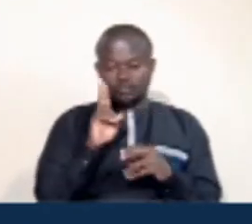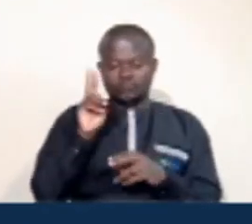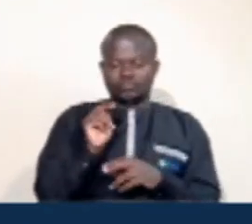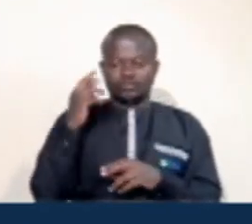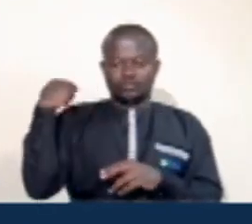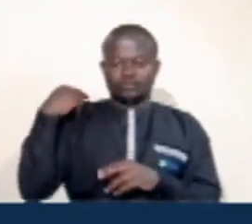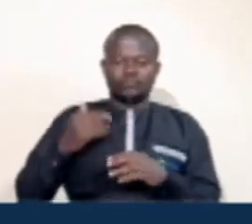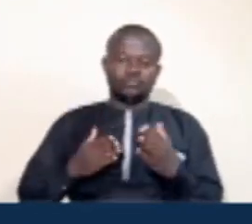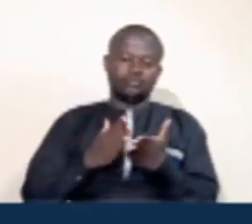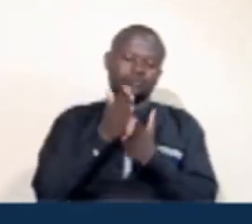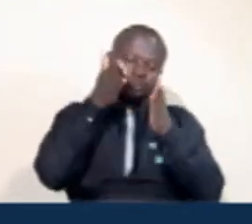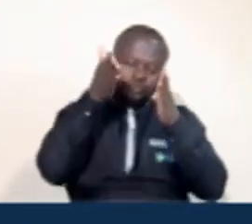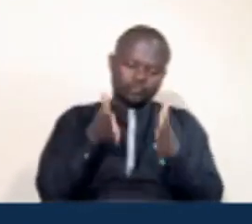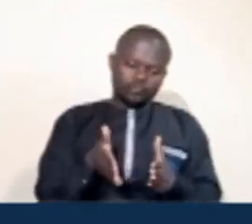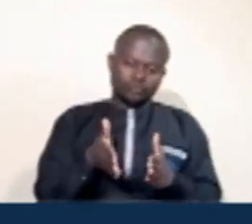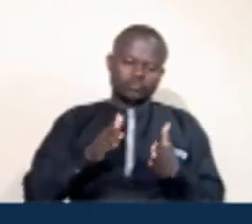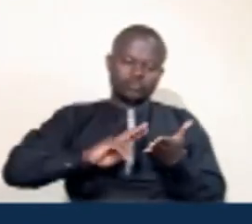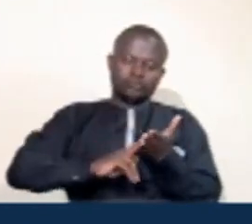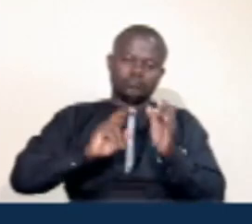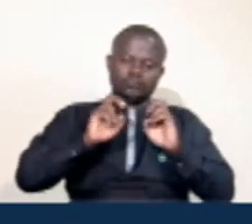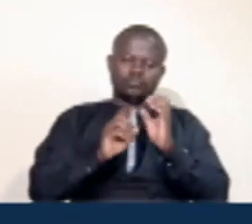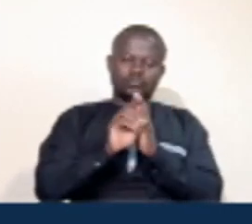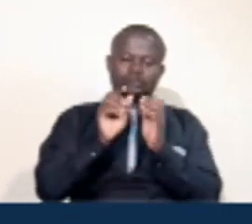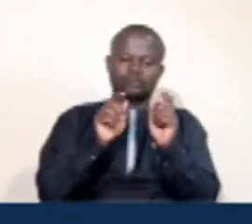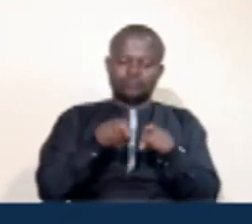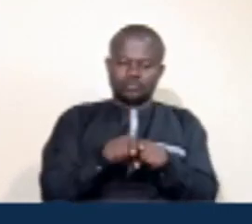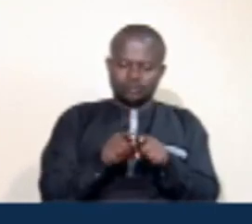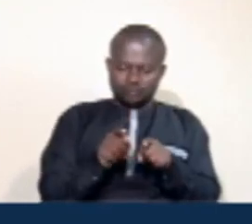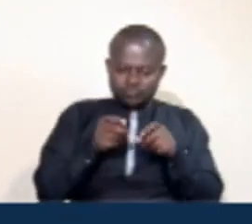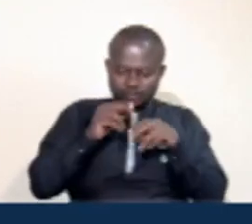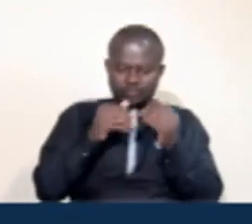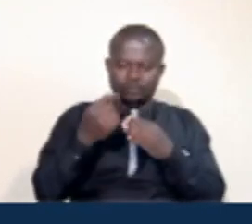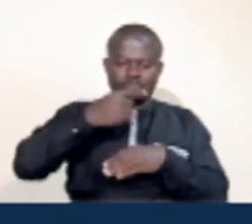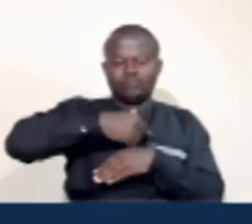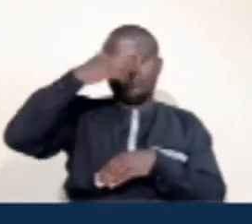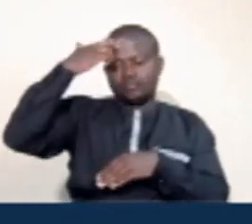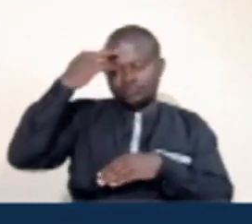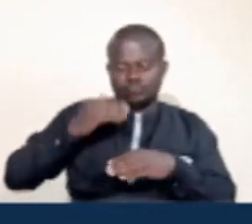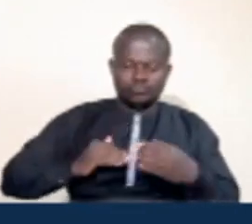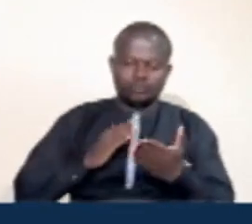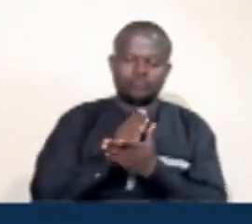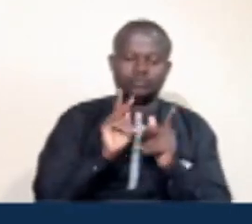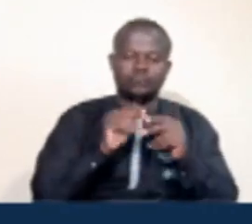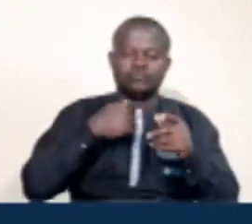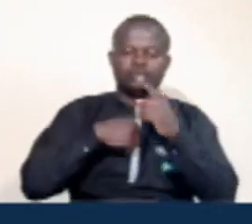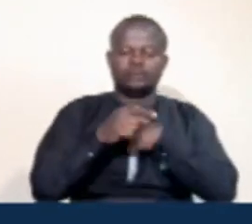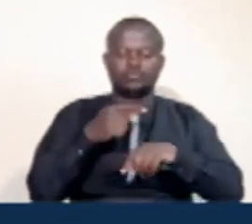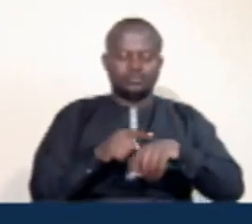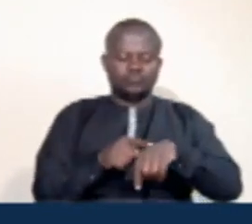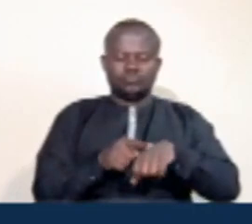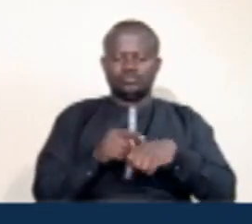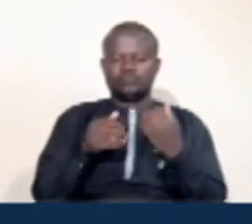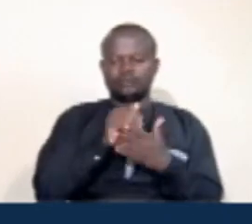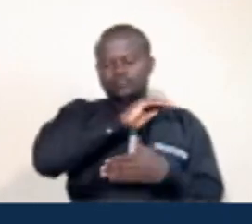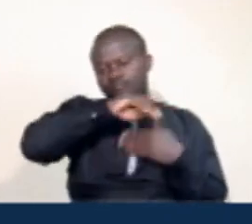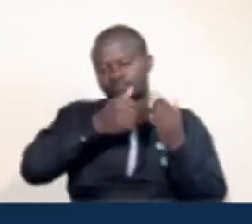gashinzwe uburenganzira bwa muntu kemeza ku itariki nk'iyi yaba umunsi wo kuzirikana ku burenganzira bw'abafite ubumuga bw'uruhu. Buri